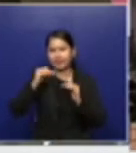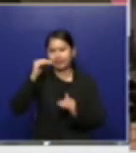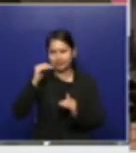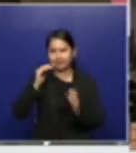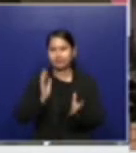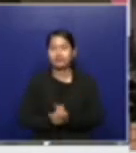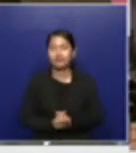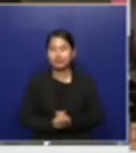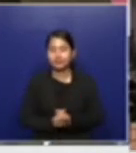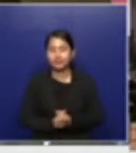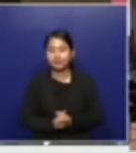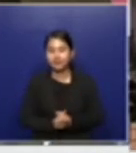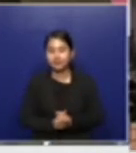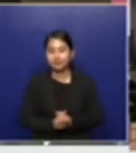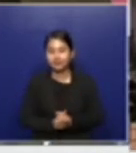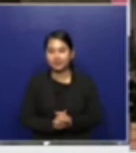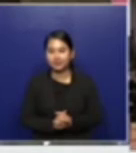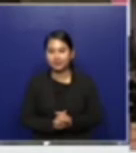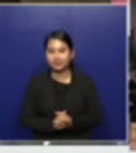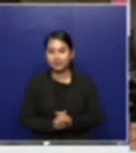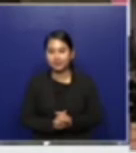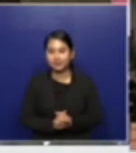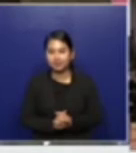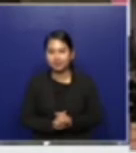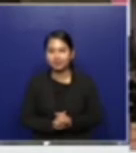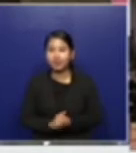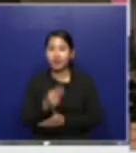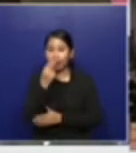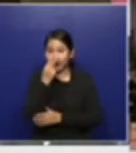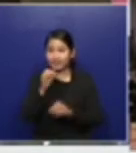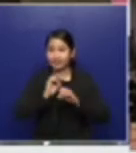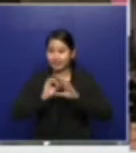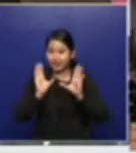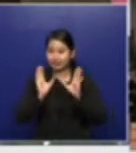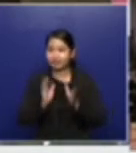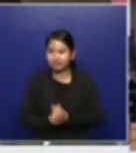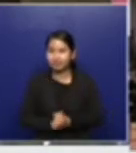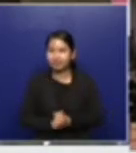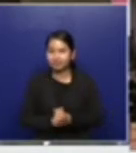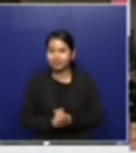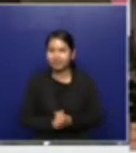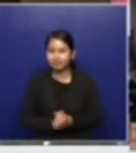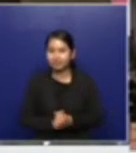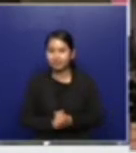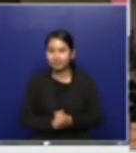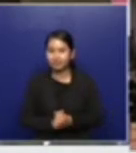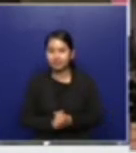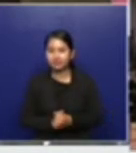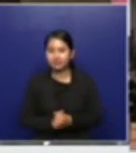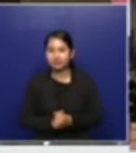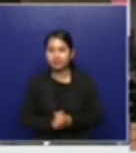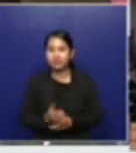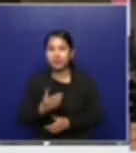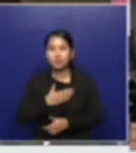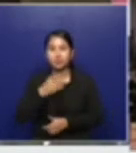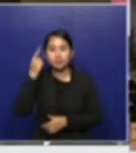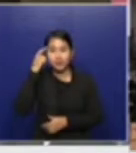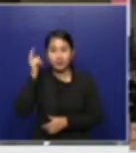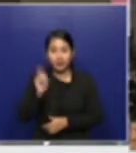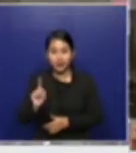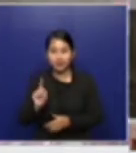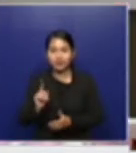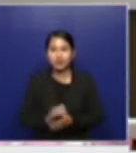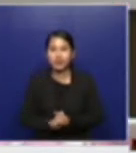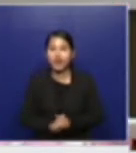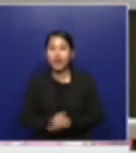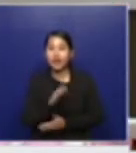นความเหลื่อมล้ำเห็นชัดเจนท่านประธานที่เคารพครับผมคิดว่าถ้